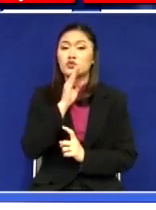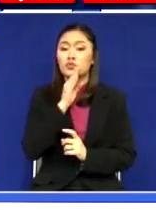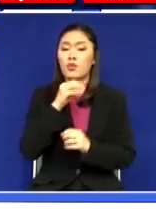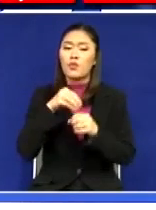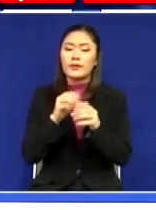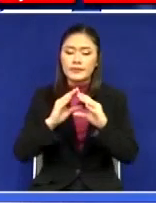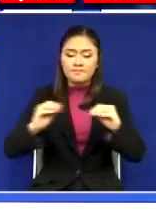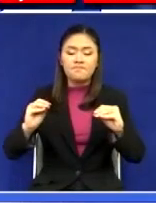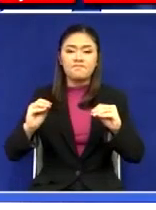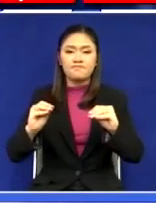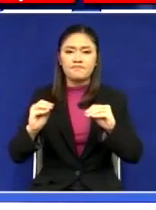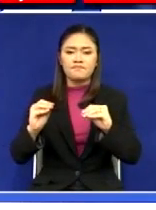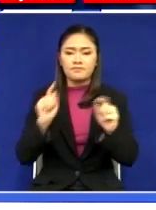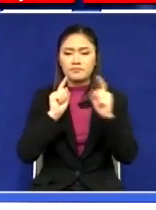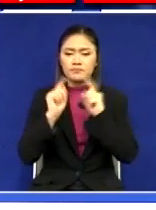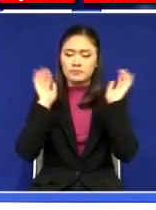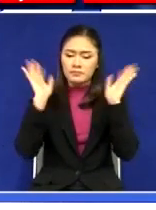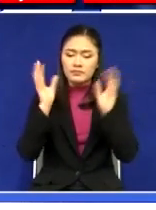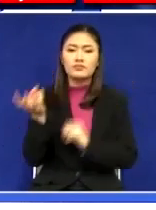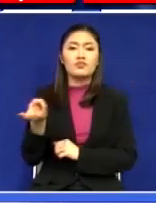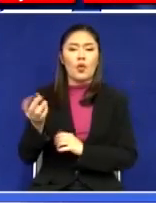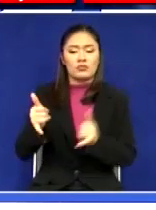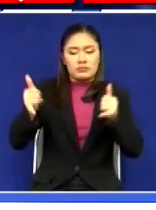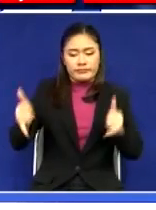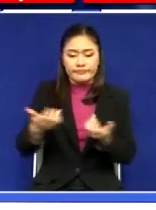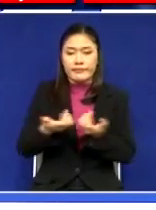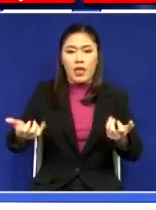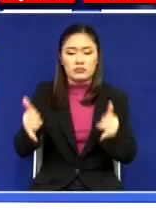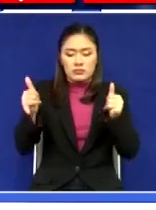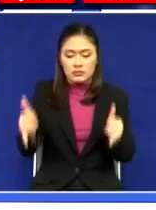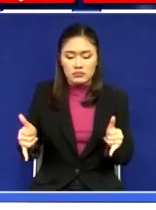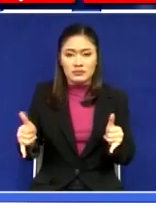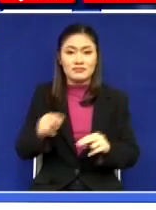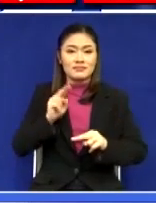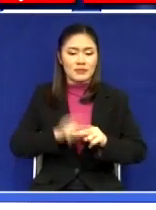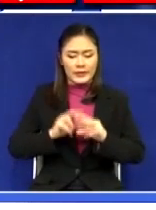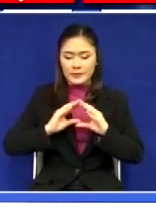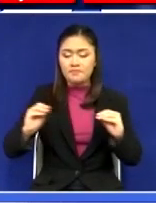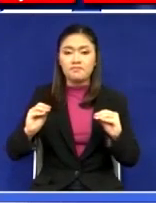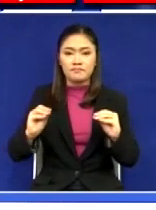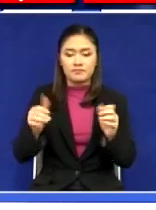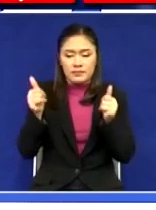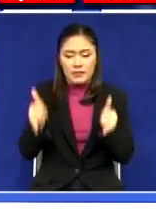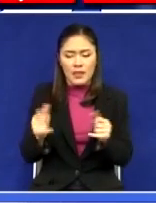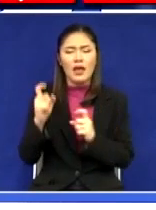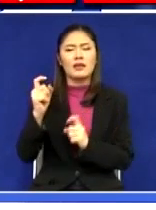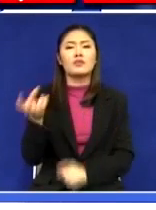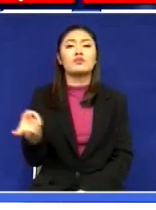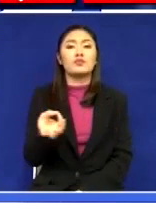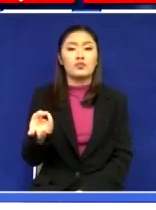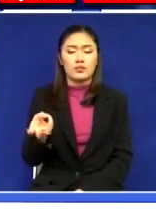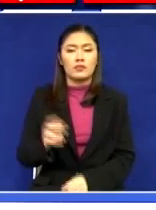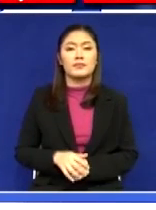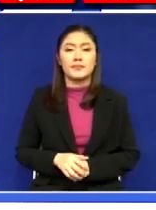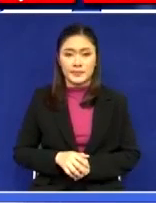แบบเงียบๆนะครับไม่มีการพูดคุยกันนะครับเหมือนกับในห้องนี้นะครับที่ตอนนี้ยังนั่งกันเงียบๆอยู่อย่างเงี้ยถือว่าเสียงต่ำนะครับในเชิง